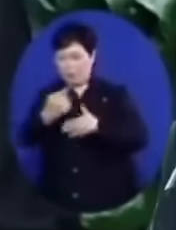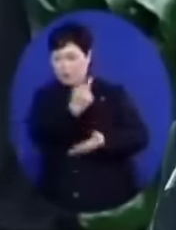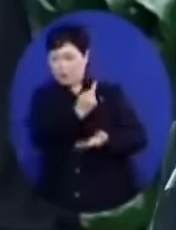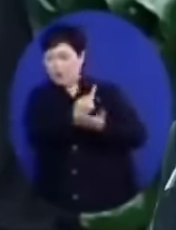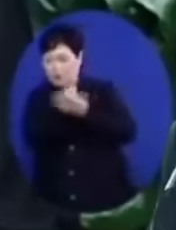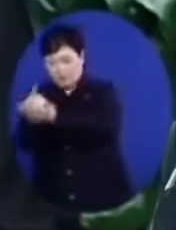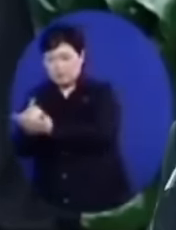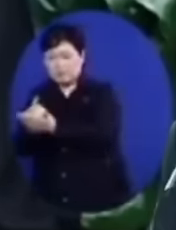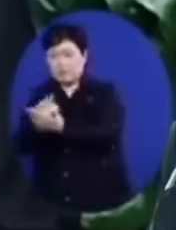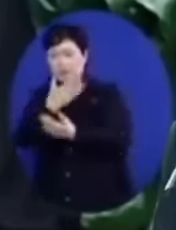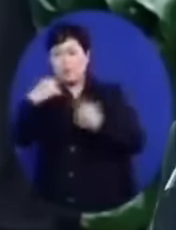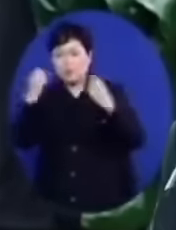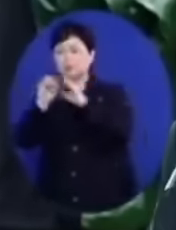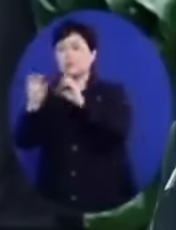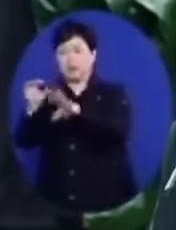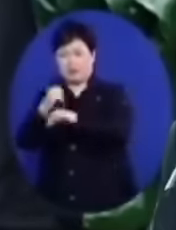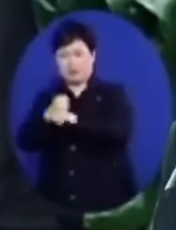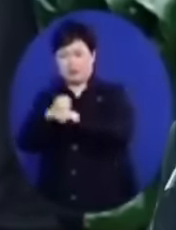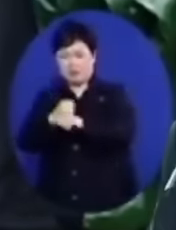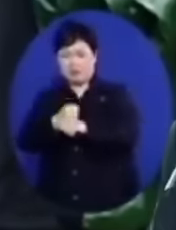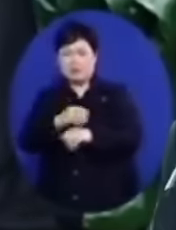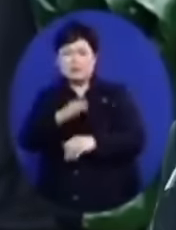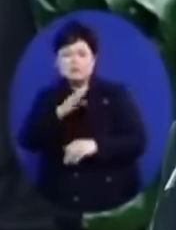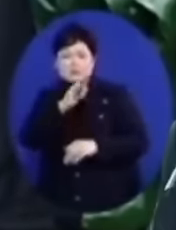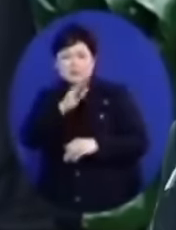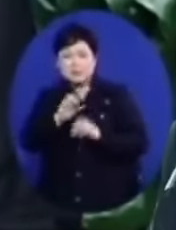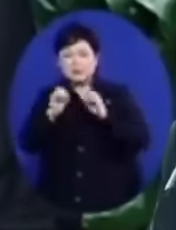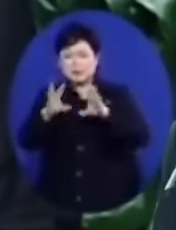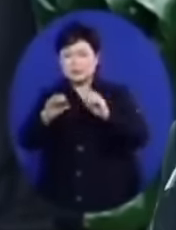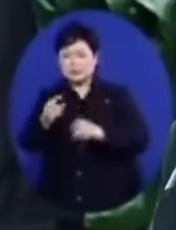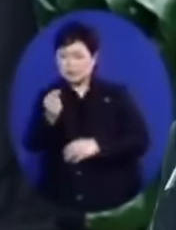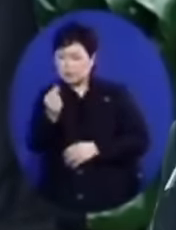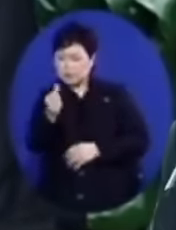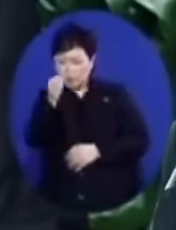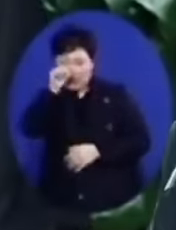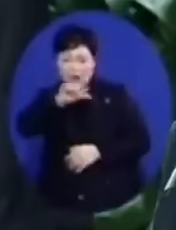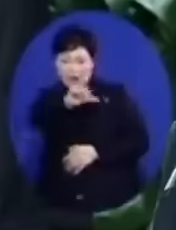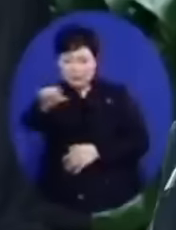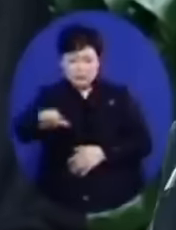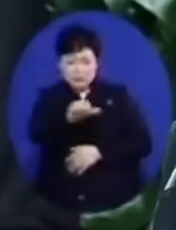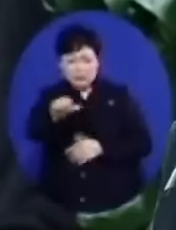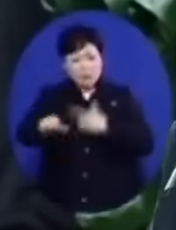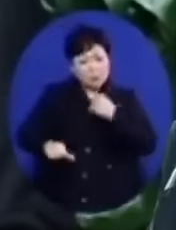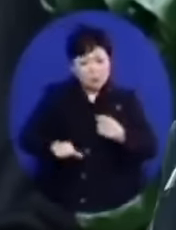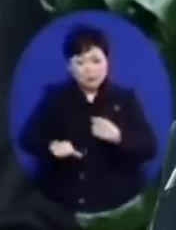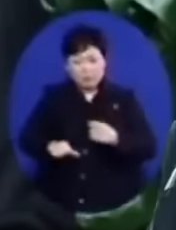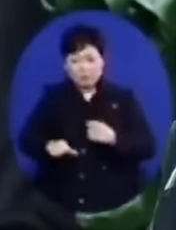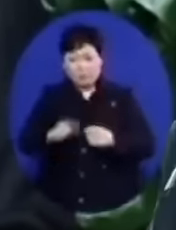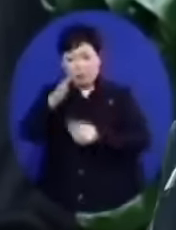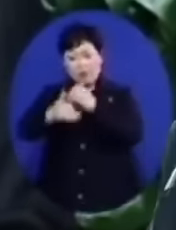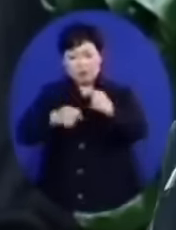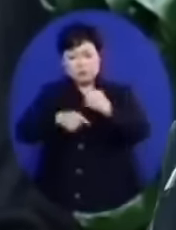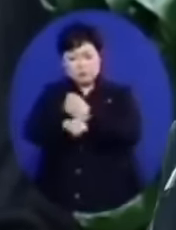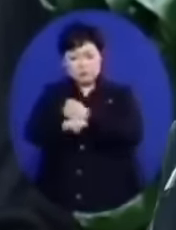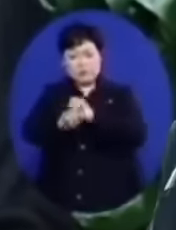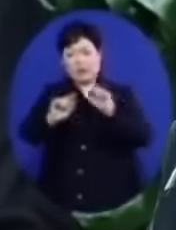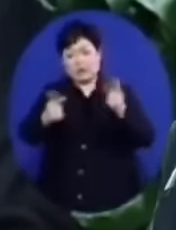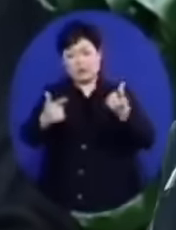증거해라. 처음 바울 선생의 전도는 소아시아에 집중되었는데 이 구라파에 와서 복음을 증거해라.